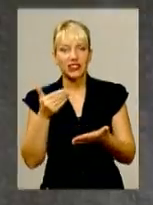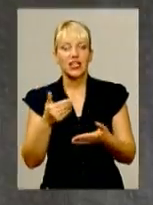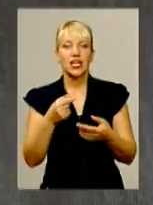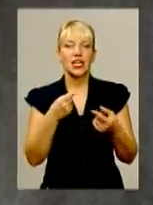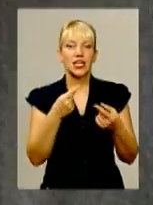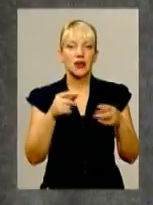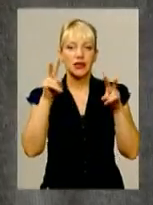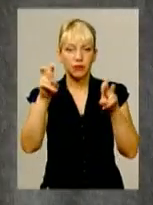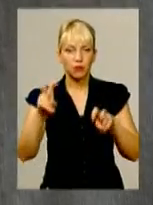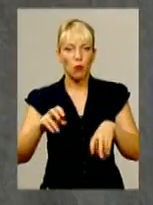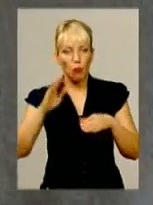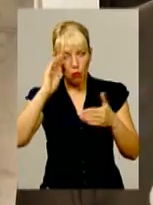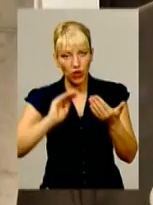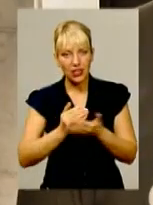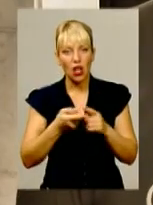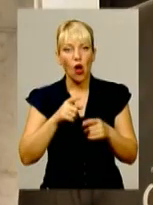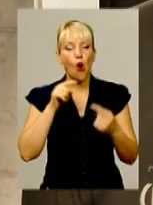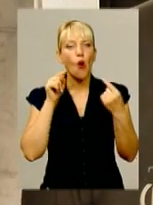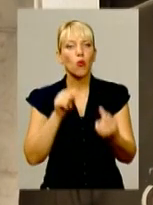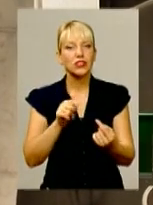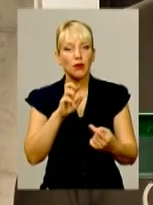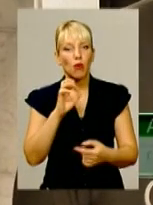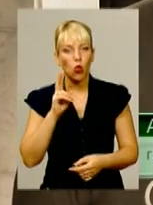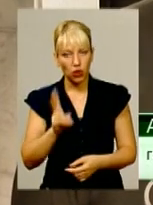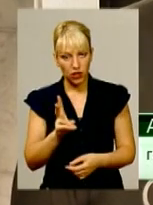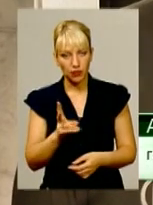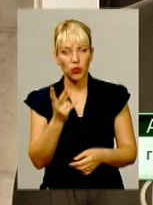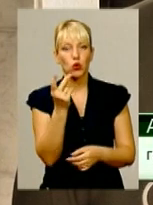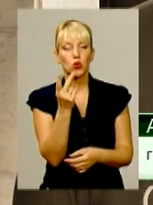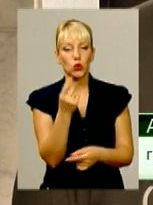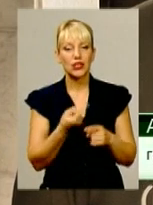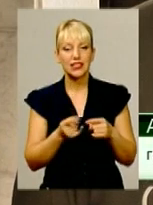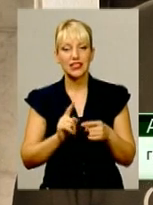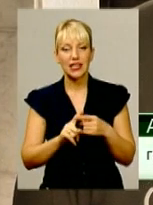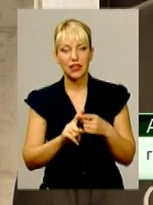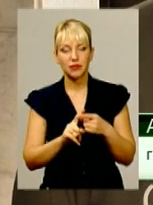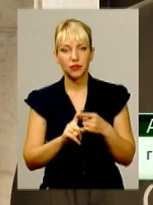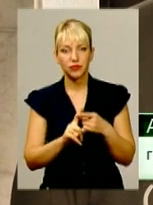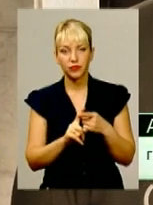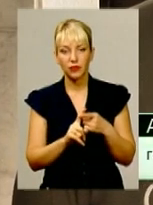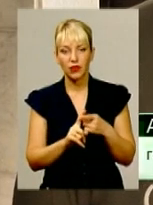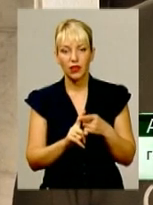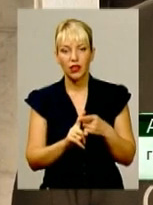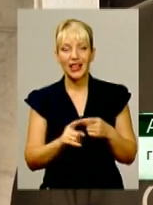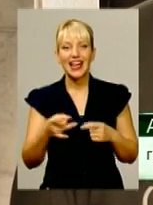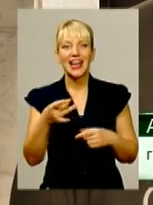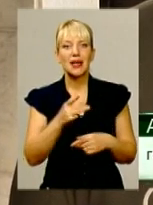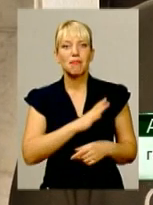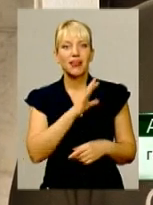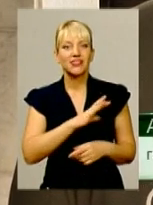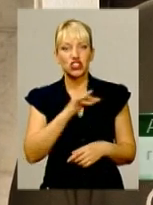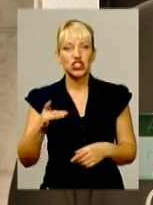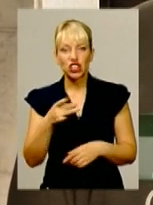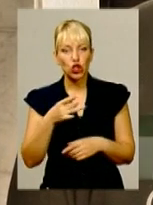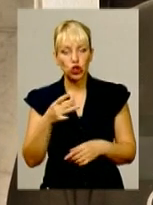зібрання регіоналів. Друга політична сила – скажімо так, регіонали, які не дуже хочуть